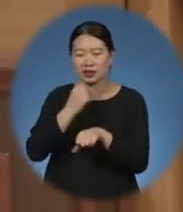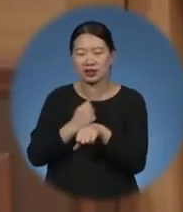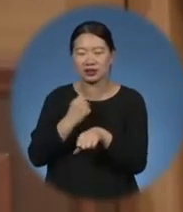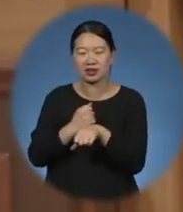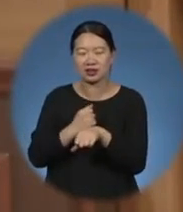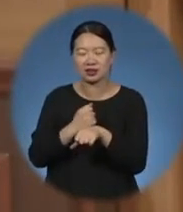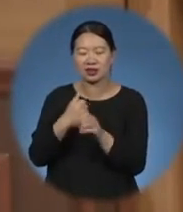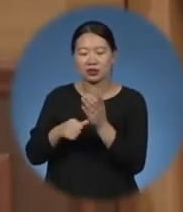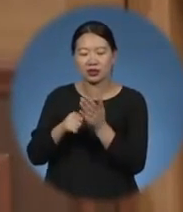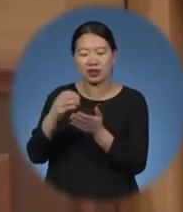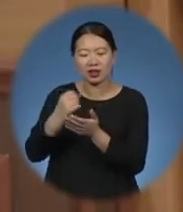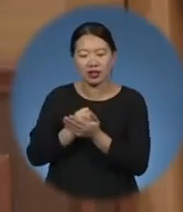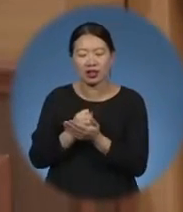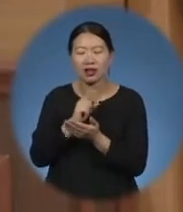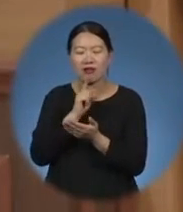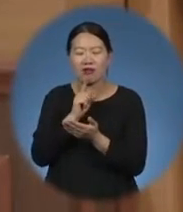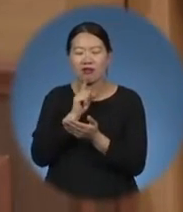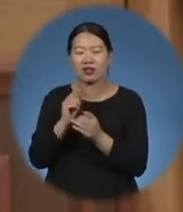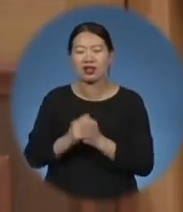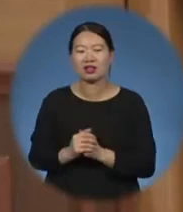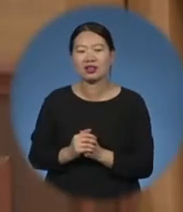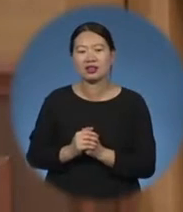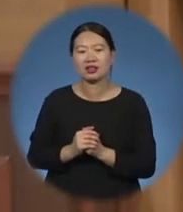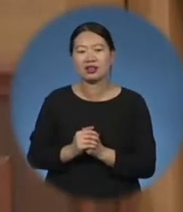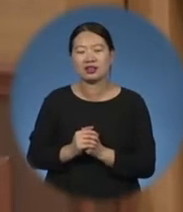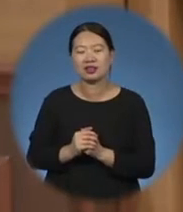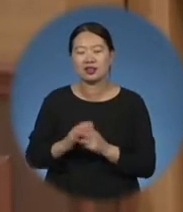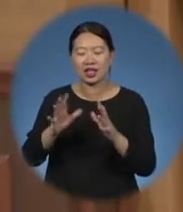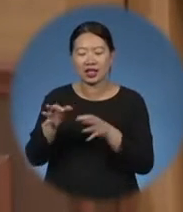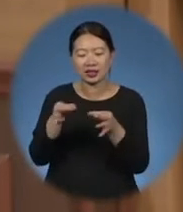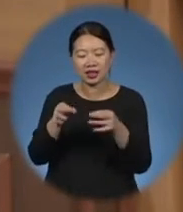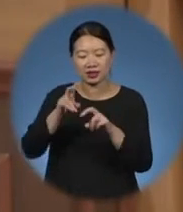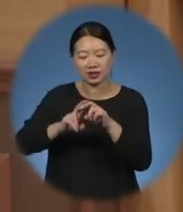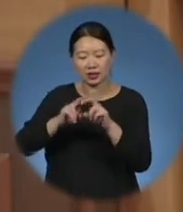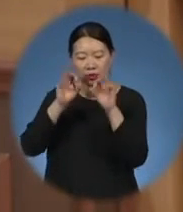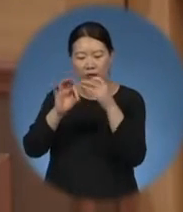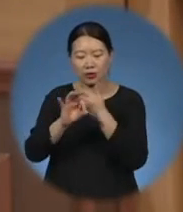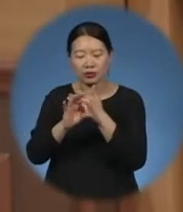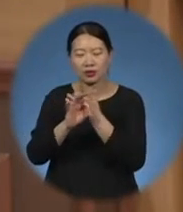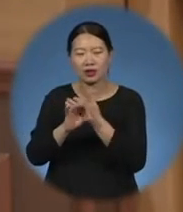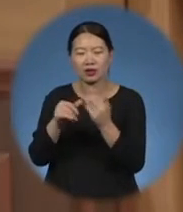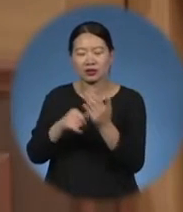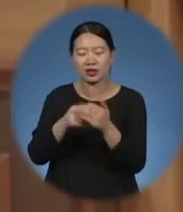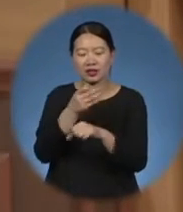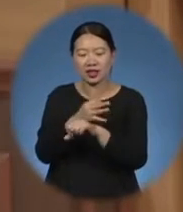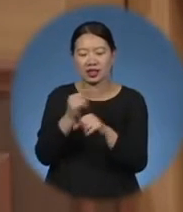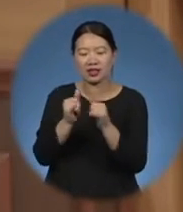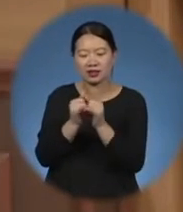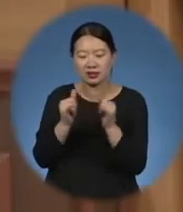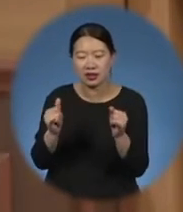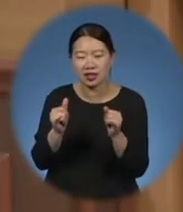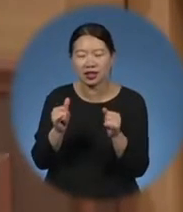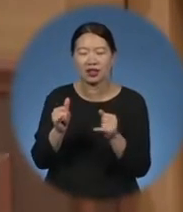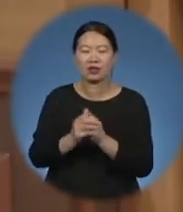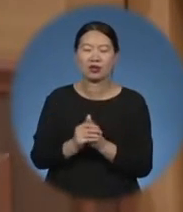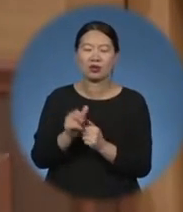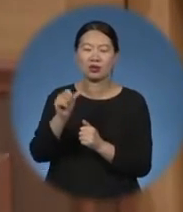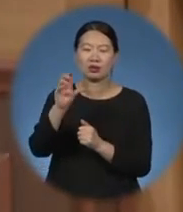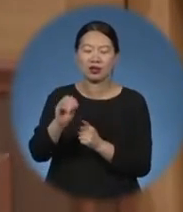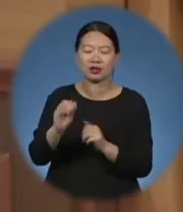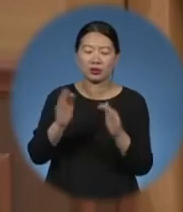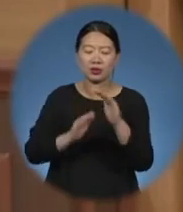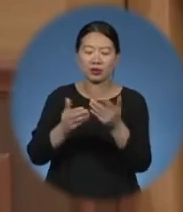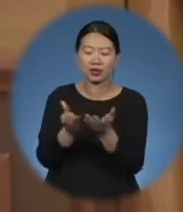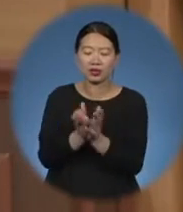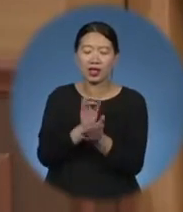해서 나라 장터에 좀 올려주는 겁니다. 나라 장터에는 이제 물건을 사려는 사람이 5만 개 공공기관 아까